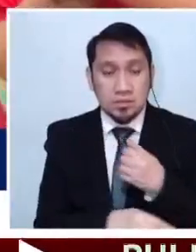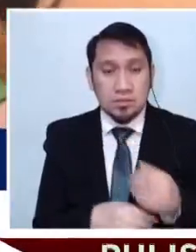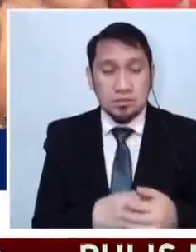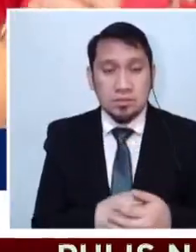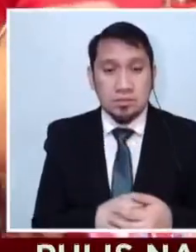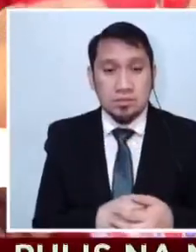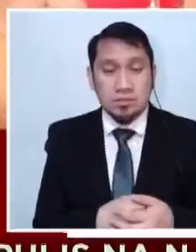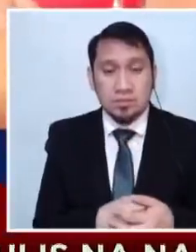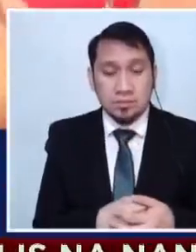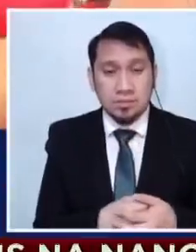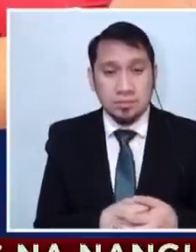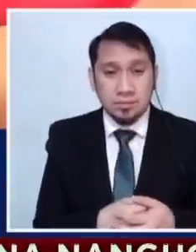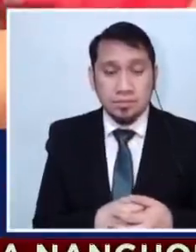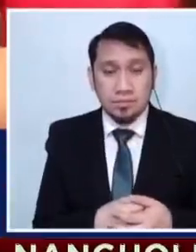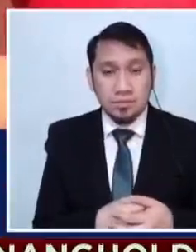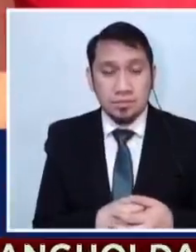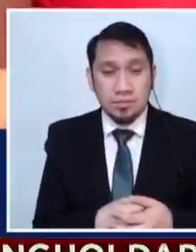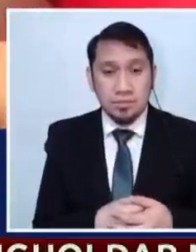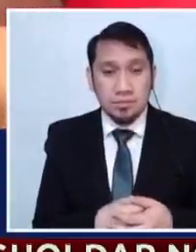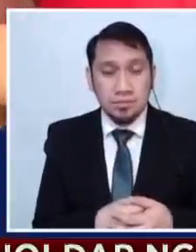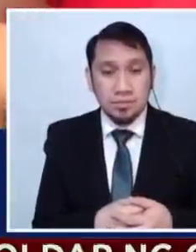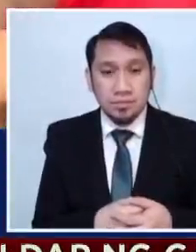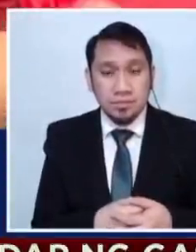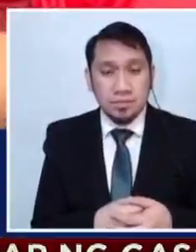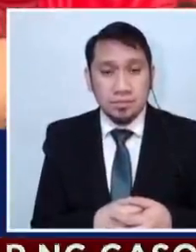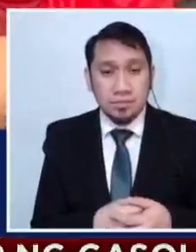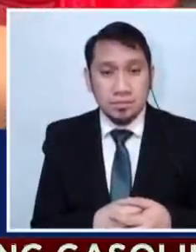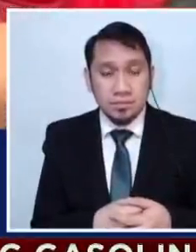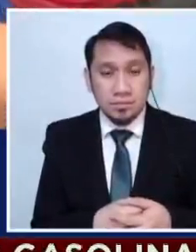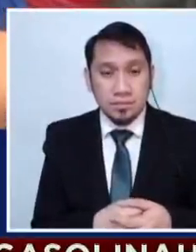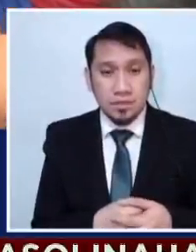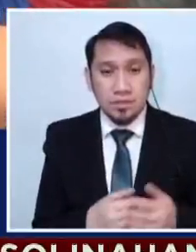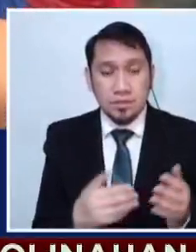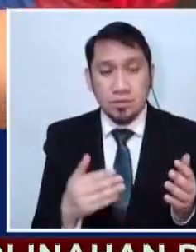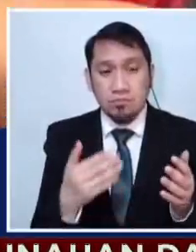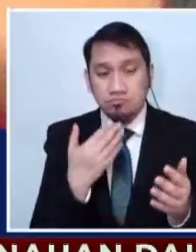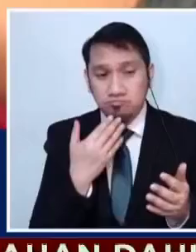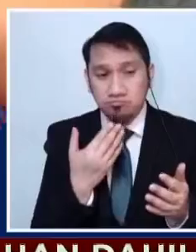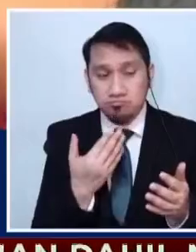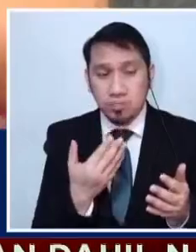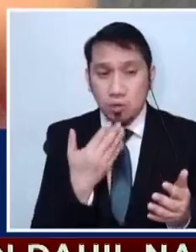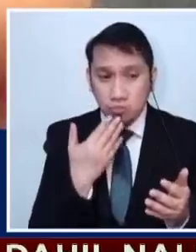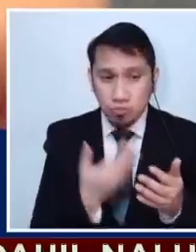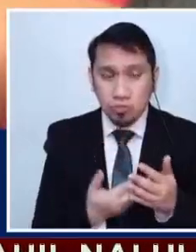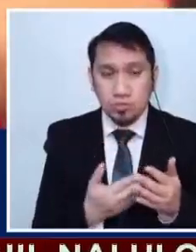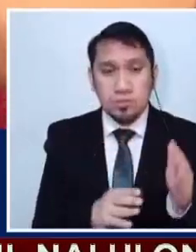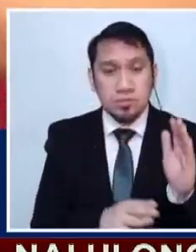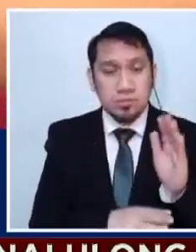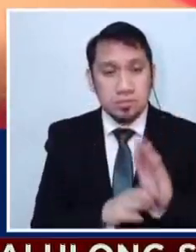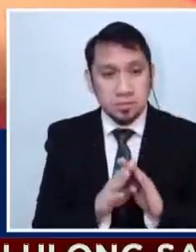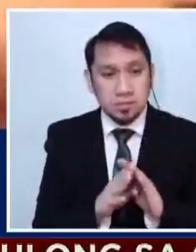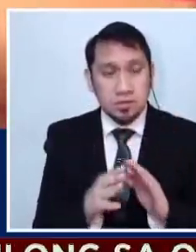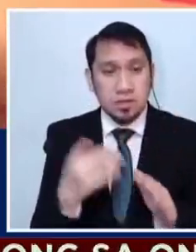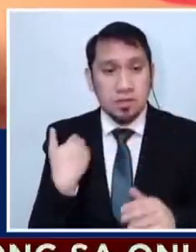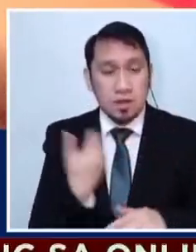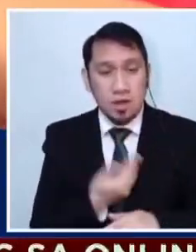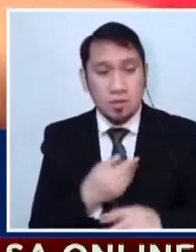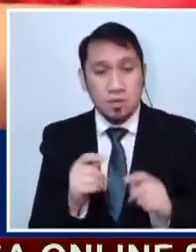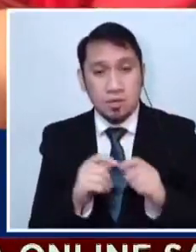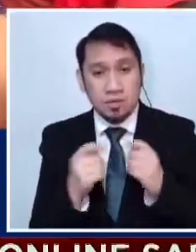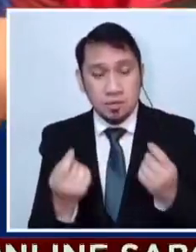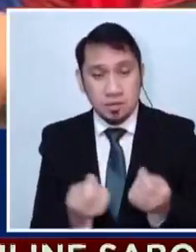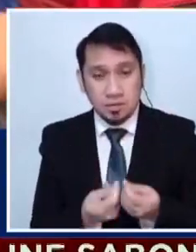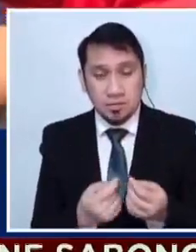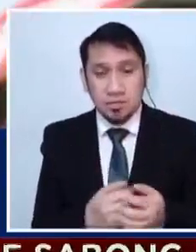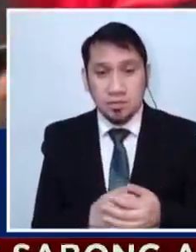bailiwick. So again, it's a very, very good development for the UNI team because it was not